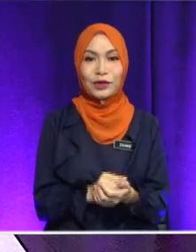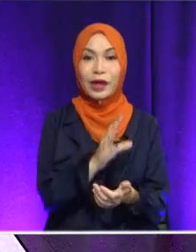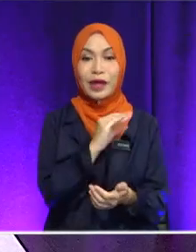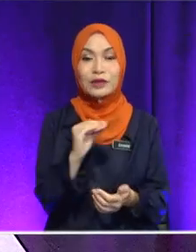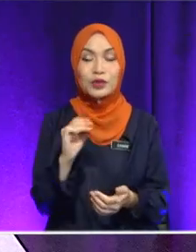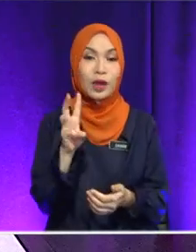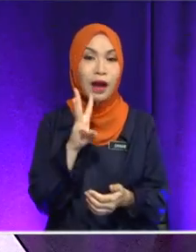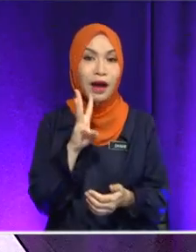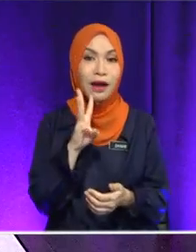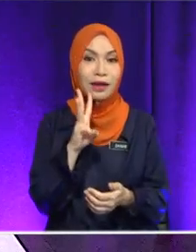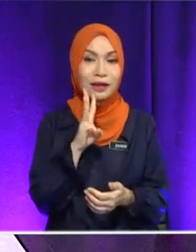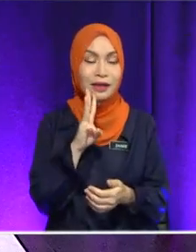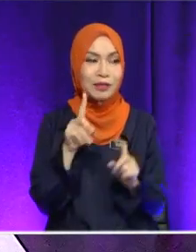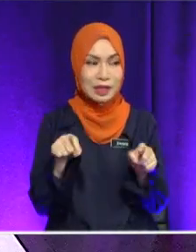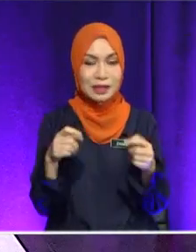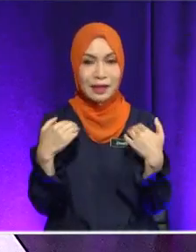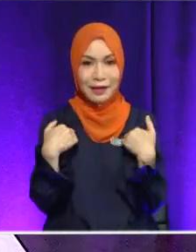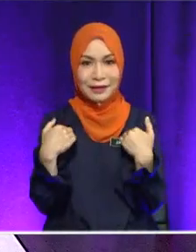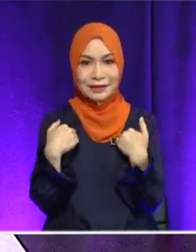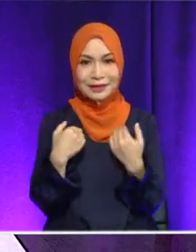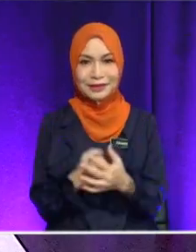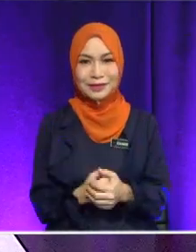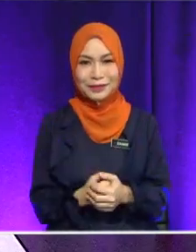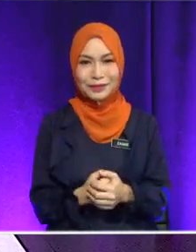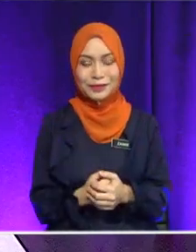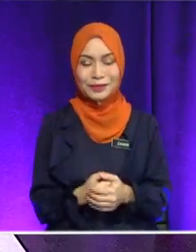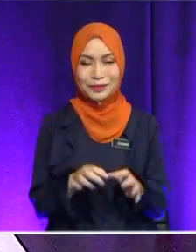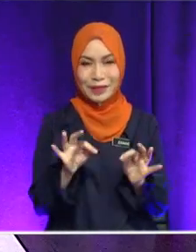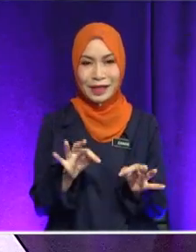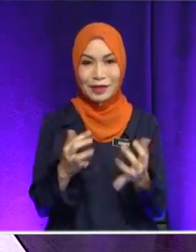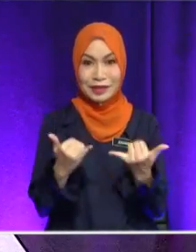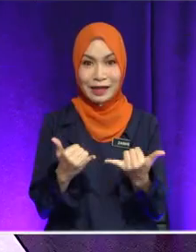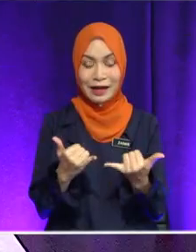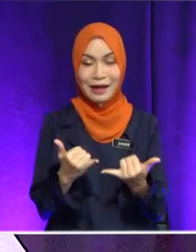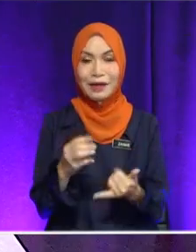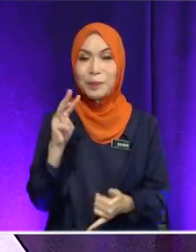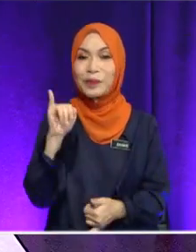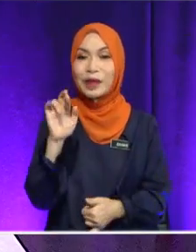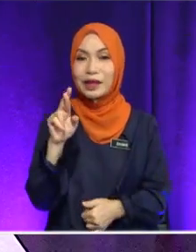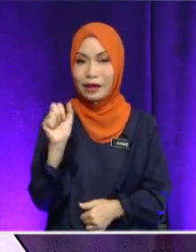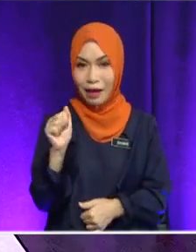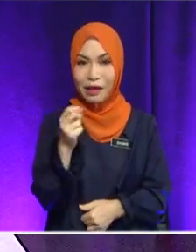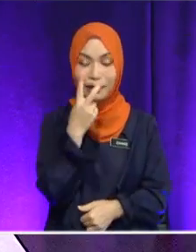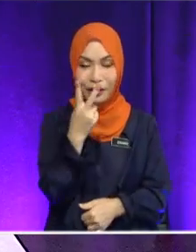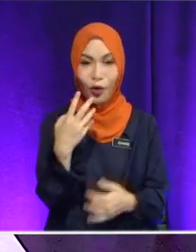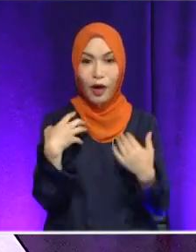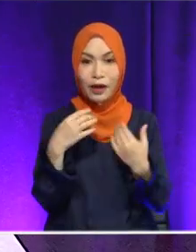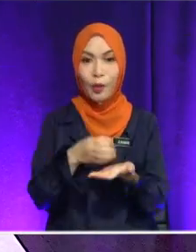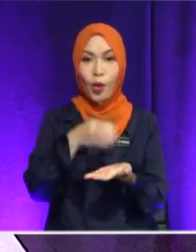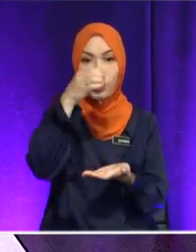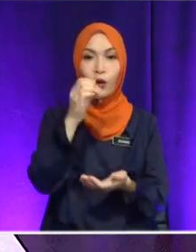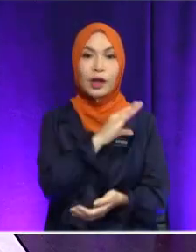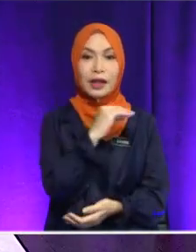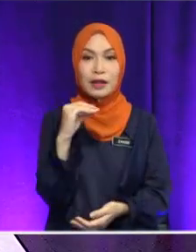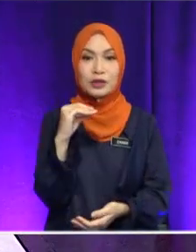di depan kita ada botol dan juga cawan so kita akan lukis botol dan juga cawan boleh